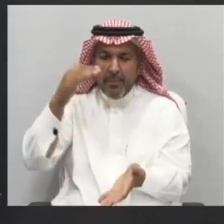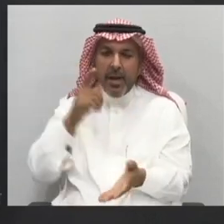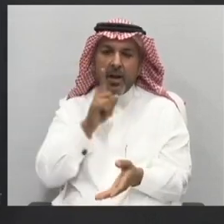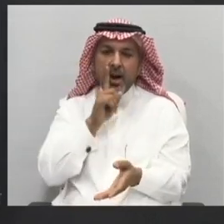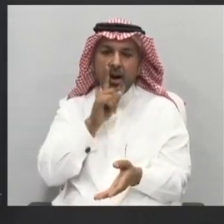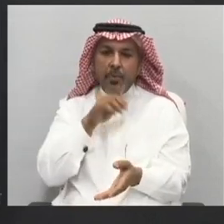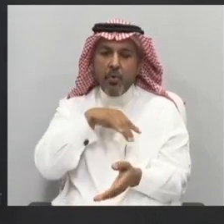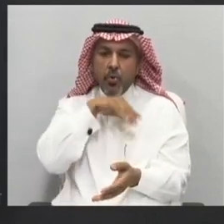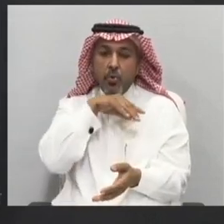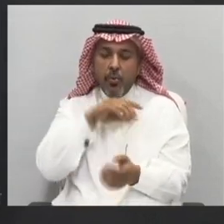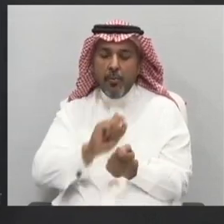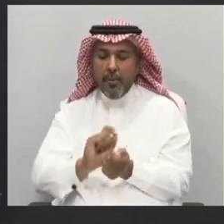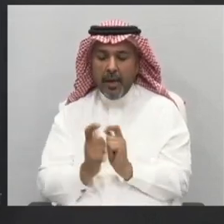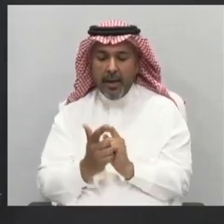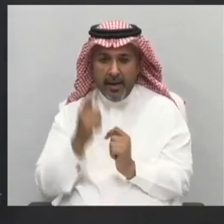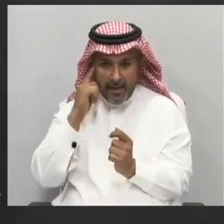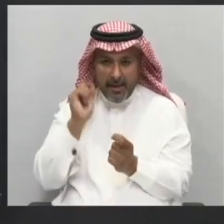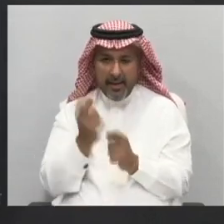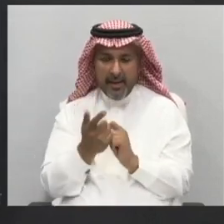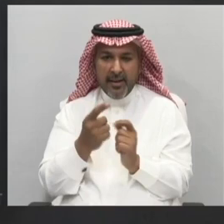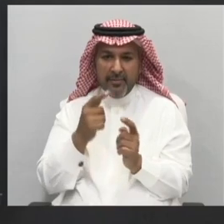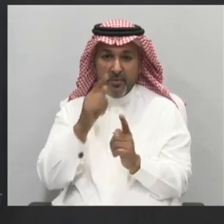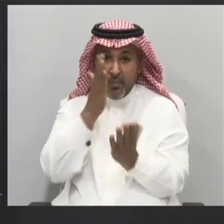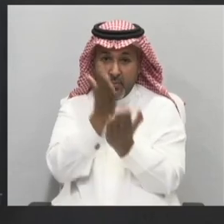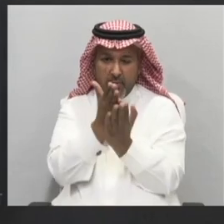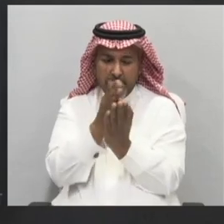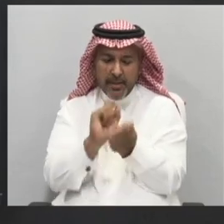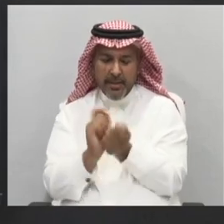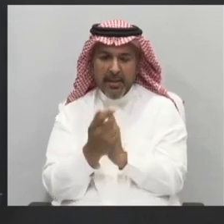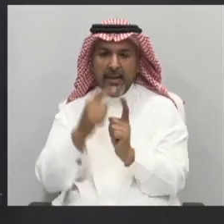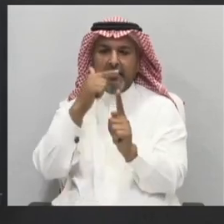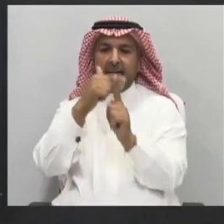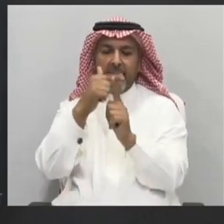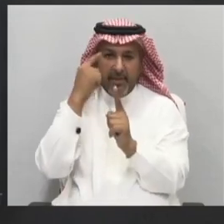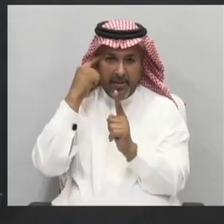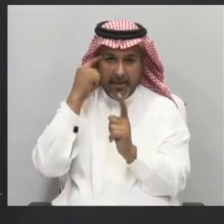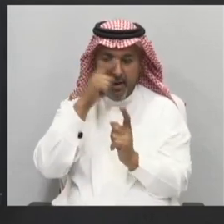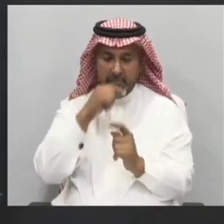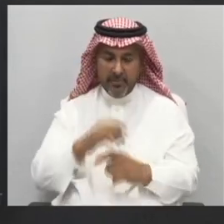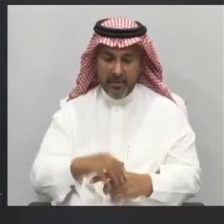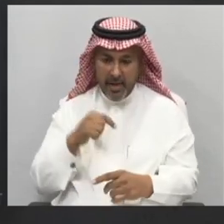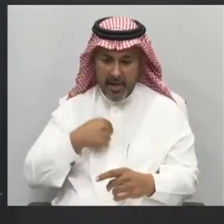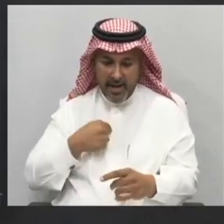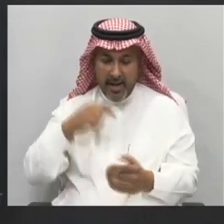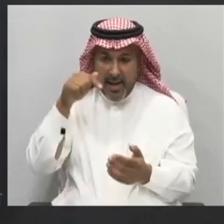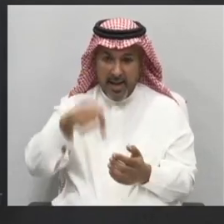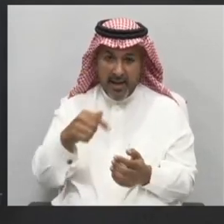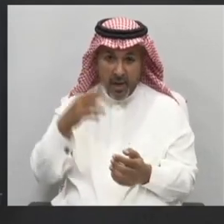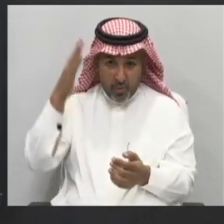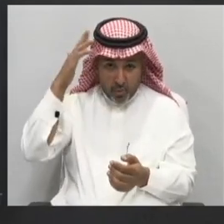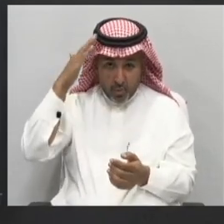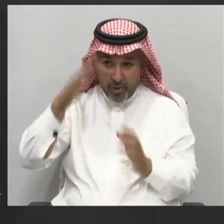ففطره الانسان تدل على وجود الله سبحانه وتعالى الامر الثاني ما نشاهده ونسمعه من ماذا